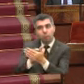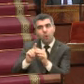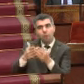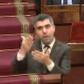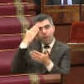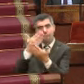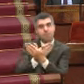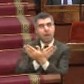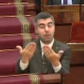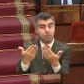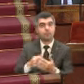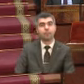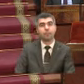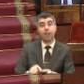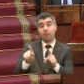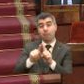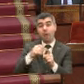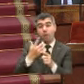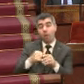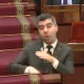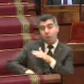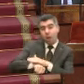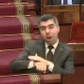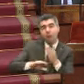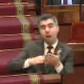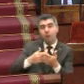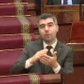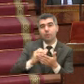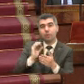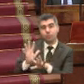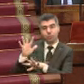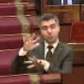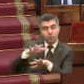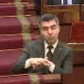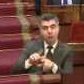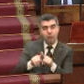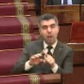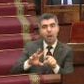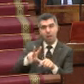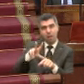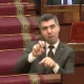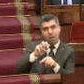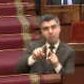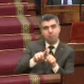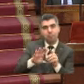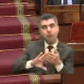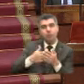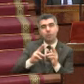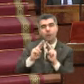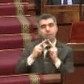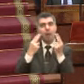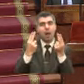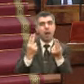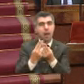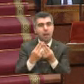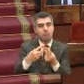أن الشغب الموازي للمنافسات الرياضية عموماً وكرة القدم خاصة أصبح ظاهرة مزمنة تطورت عبر سنوات من عنف لفظي